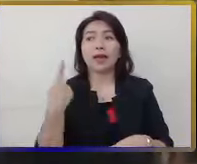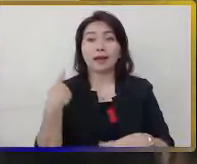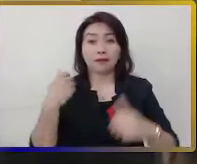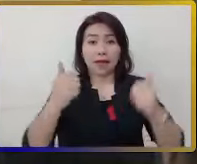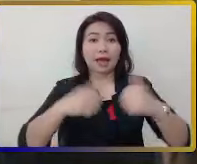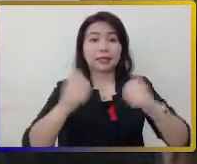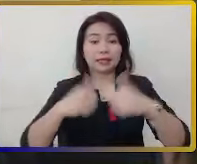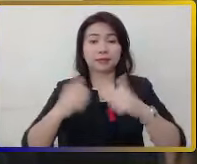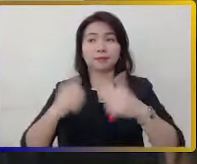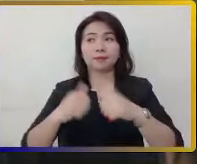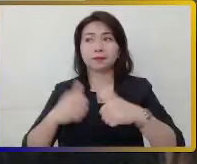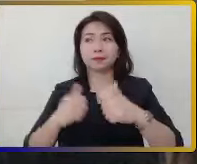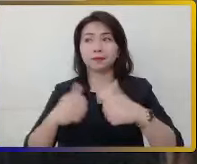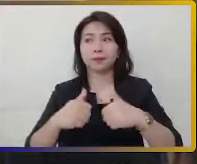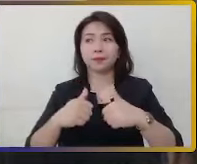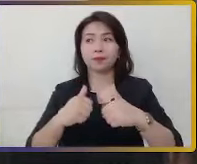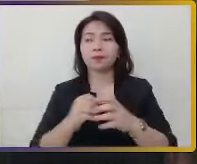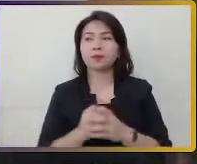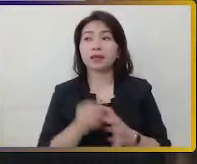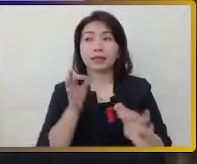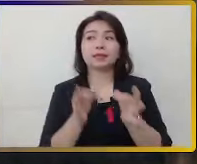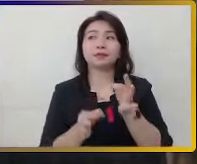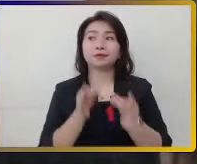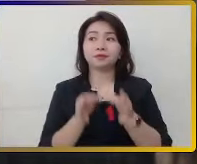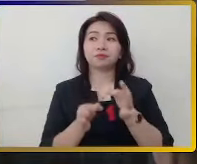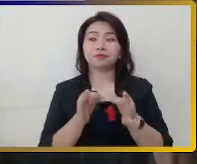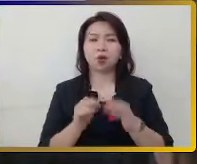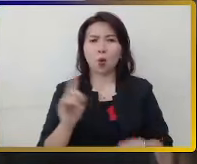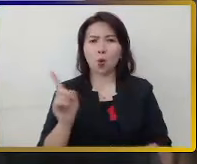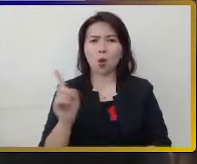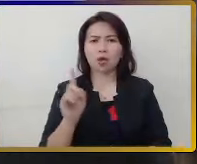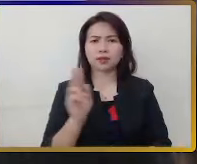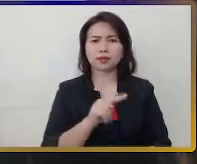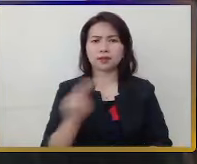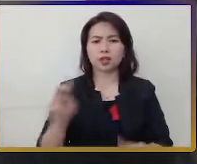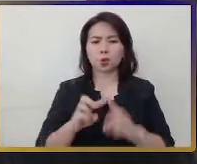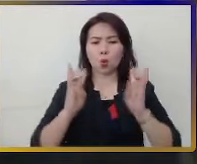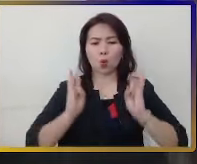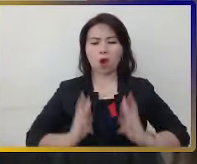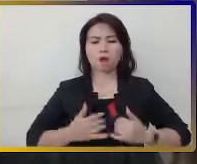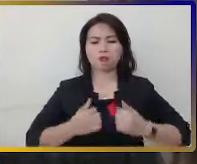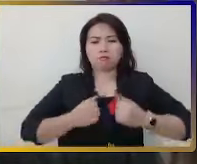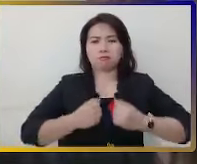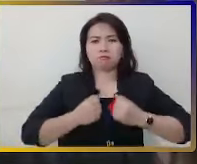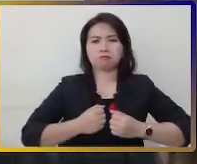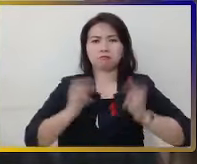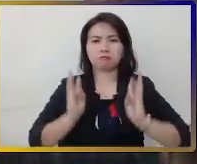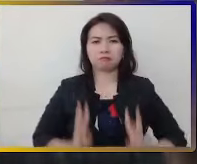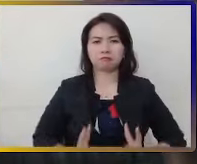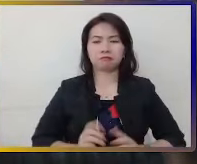nagkakasundo kung anong damit ang dapat nating suotin,